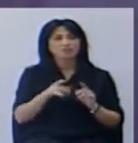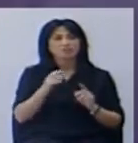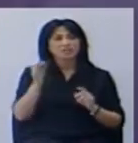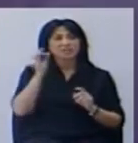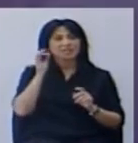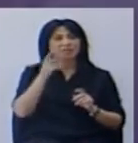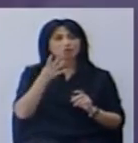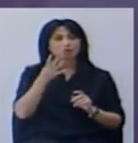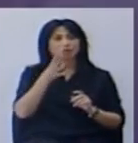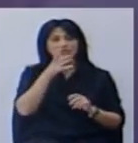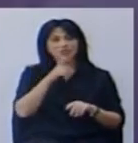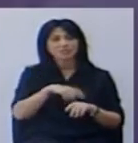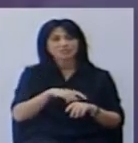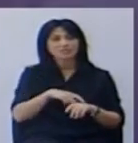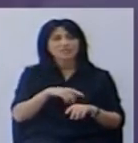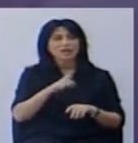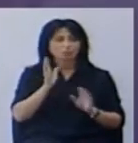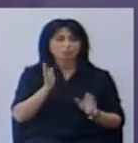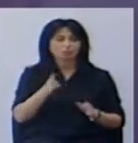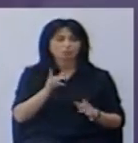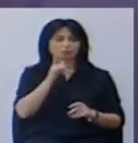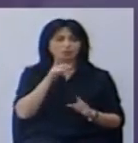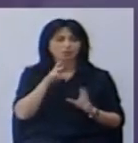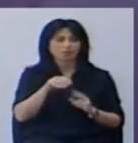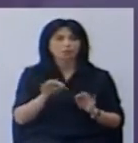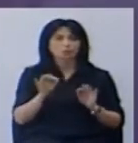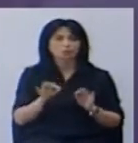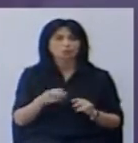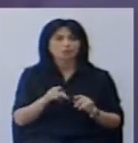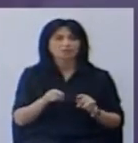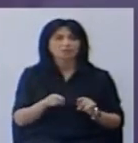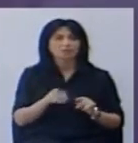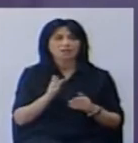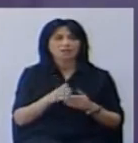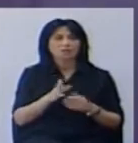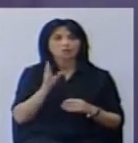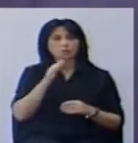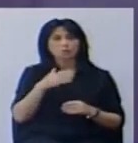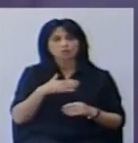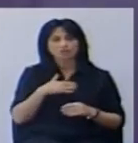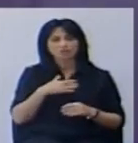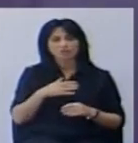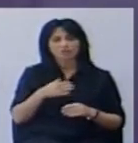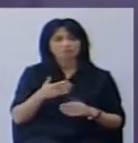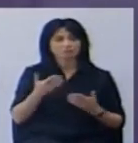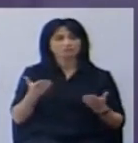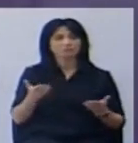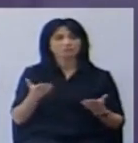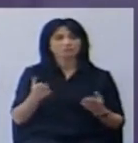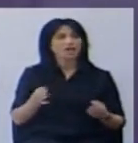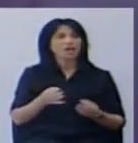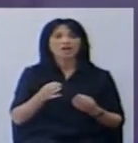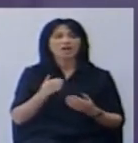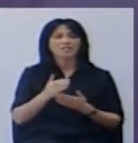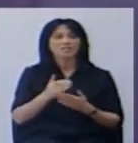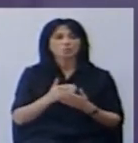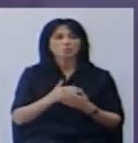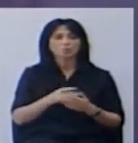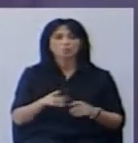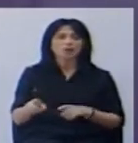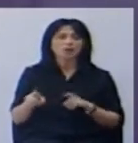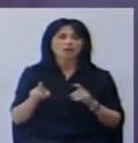ნანატრი 24 საათიანი წყალი მიიღოს ქუთაისის მოსახლეობამ. და სწორედ ეს არის. და ოდესაც ჩვენ თავს მოვიწონებთ, თორე არანაირი სტრუქტურის